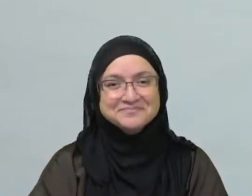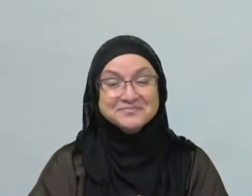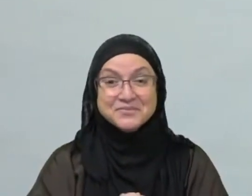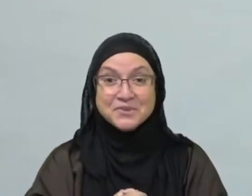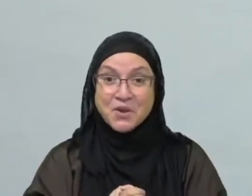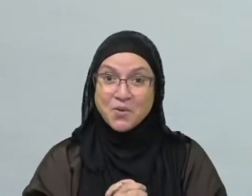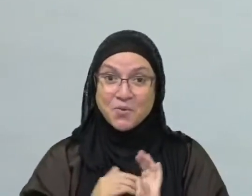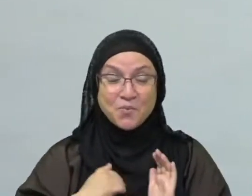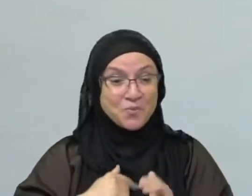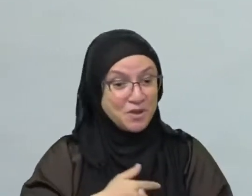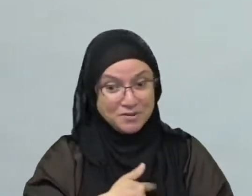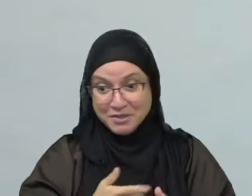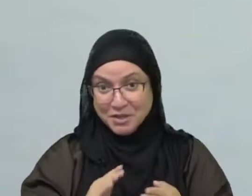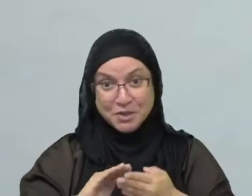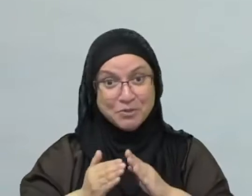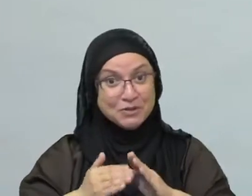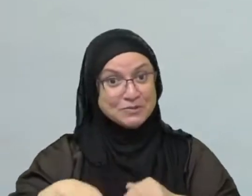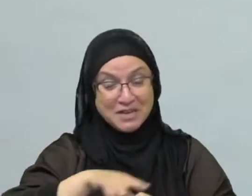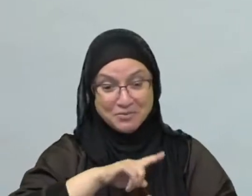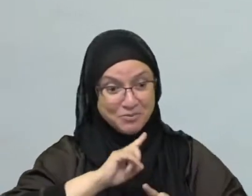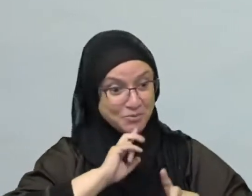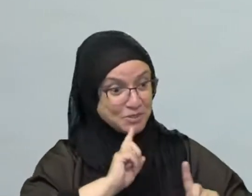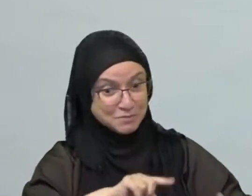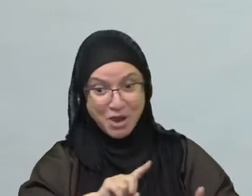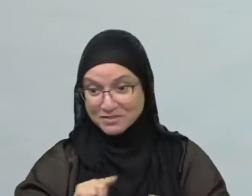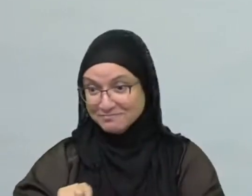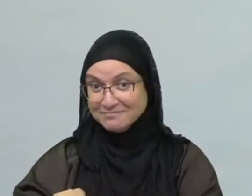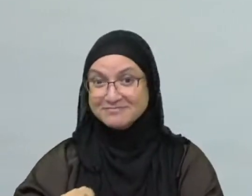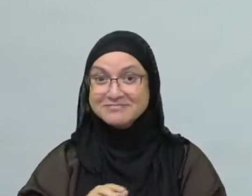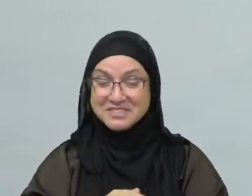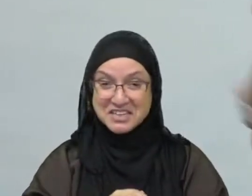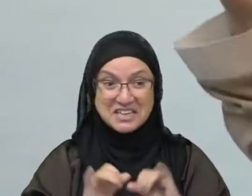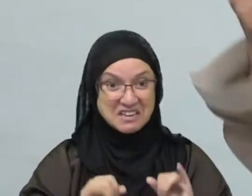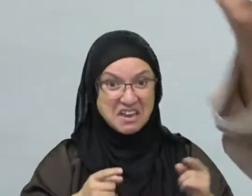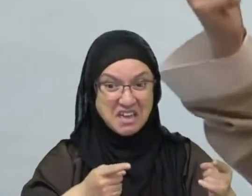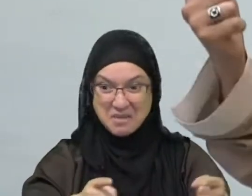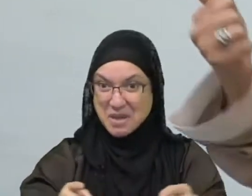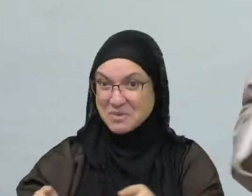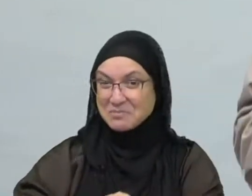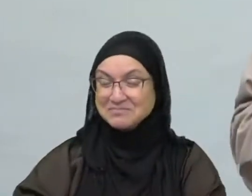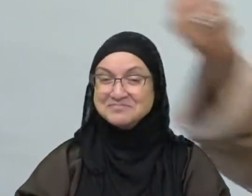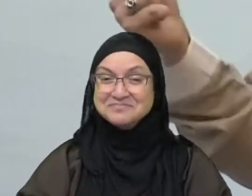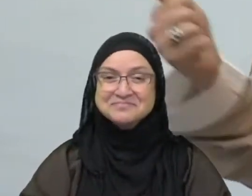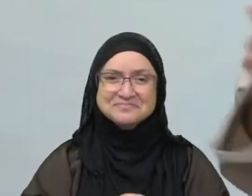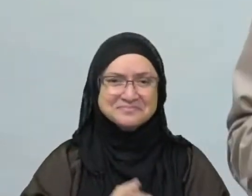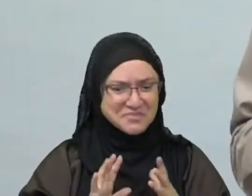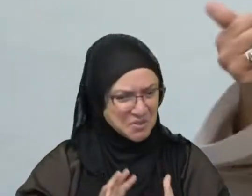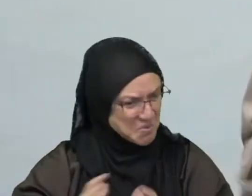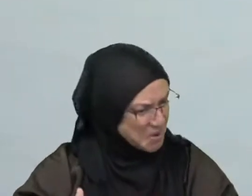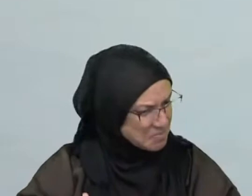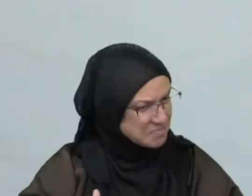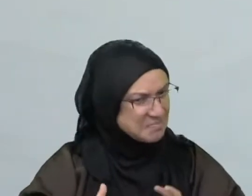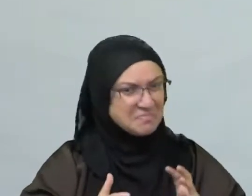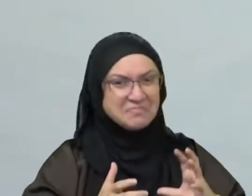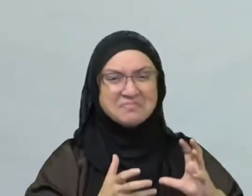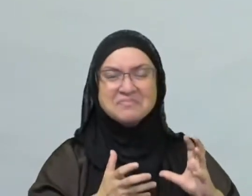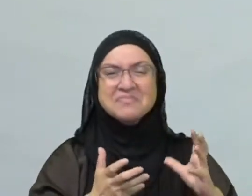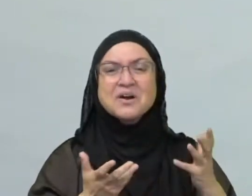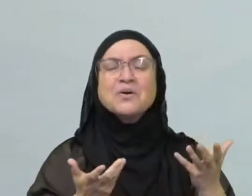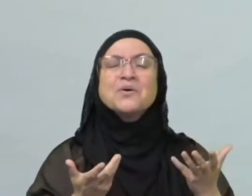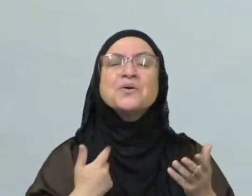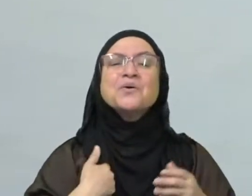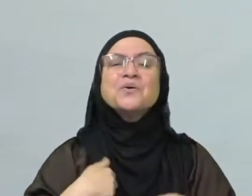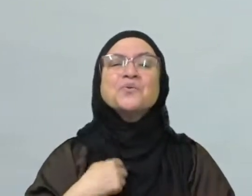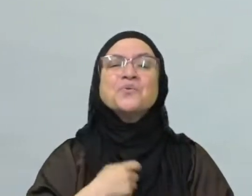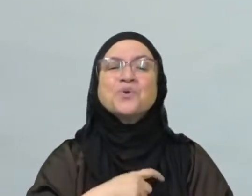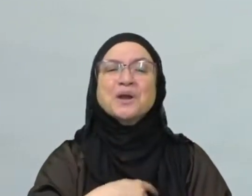Prophet ﷺ عند الصدمت الأولى with the first strike of patience, and it revolves around what? Jannah, paradise. How consistent